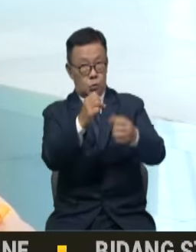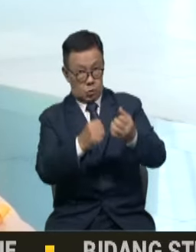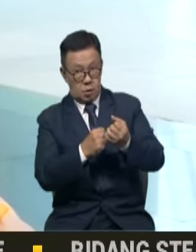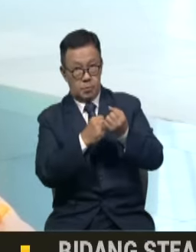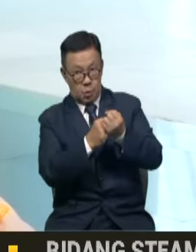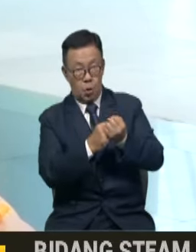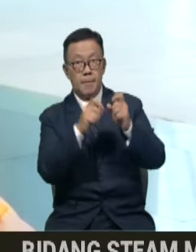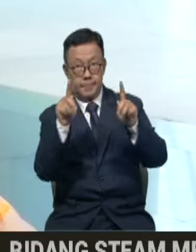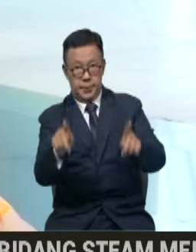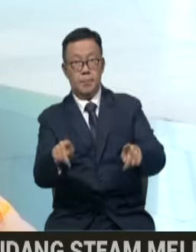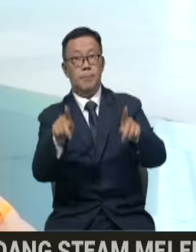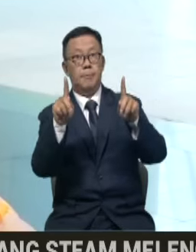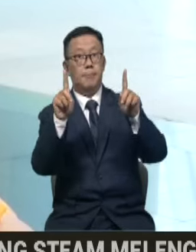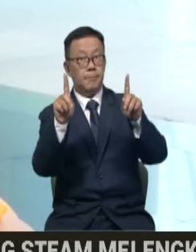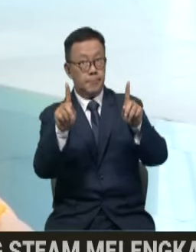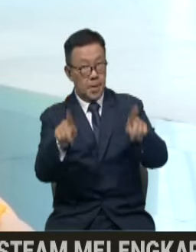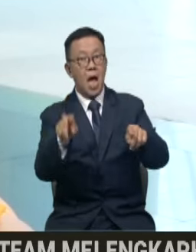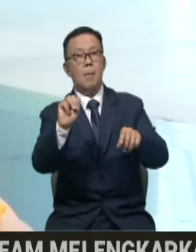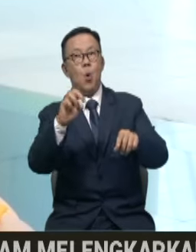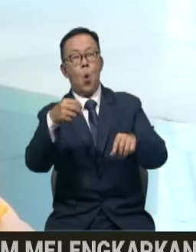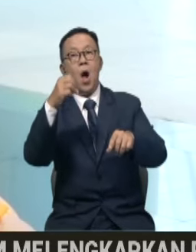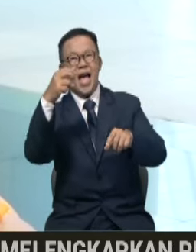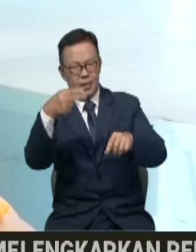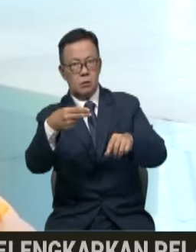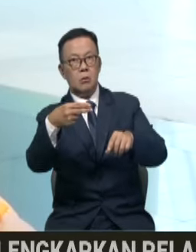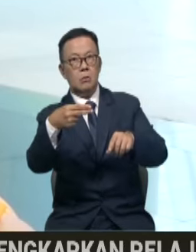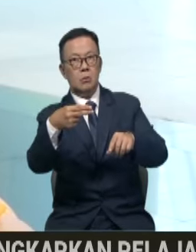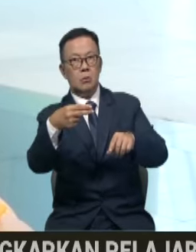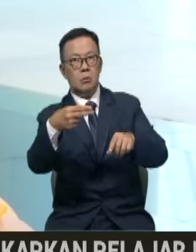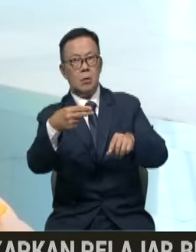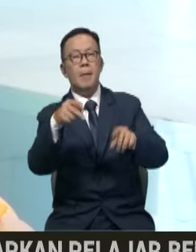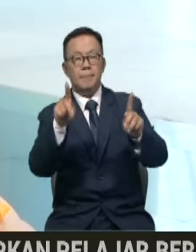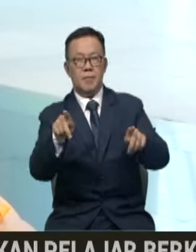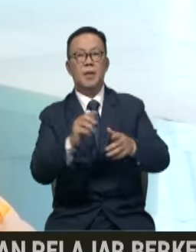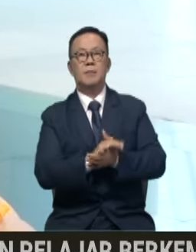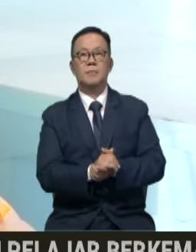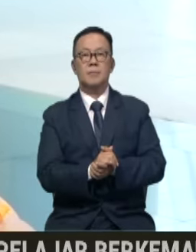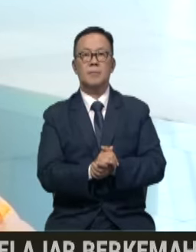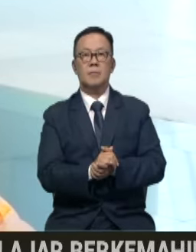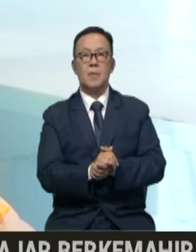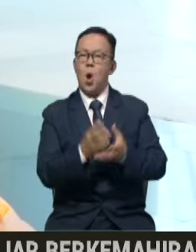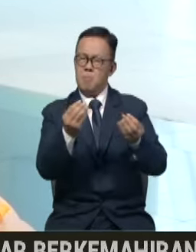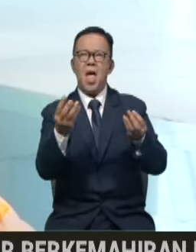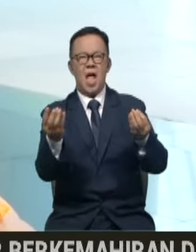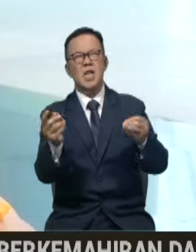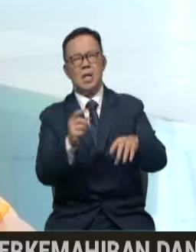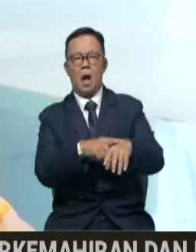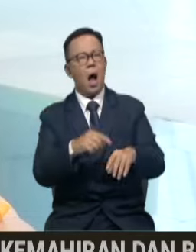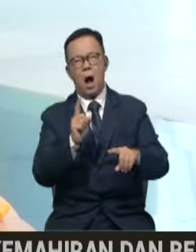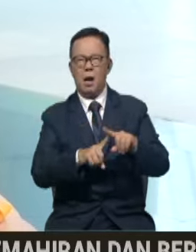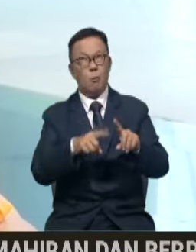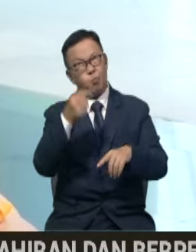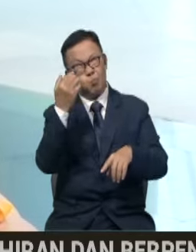itulah pihak MOH untuk membantu yang memerlukan lagi lah. Berapa kali memang dah lagi ingat pulang